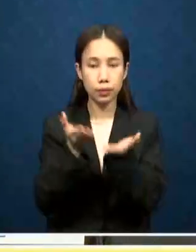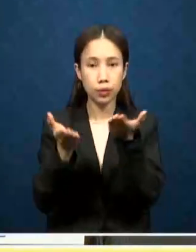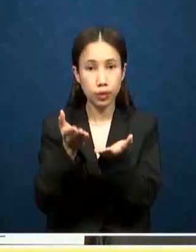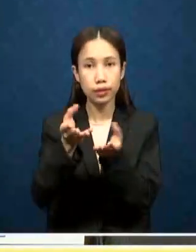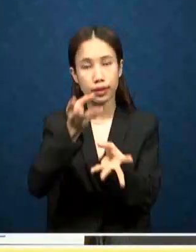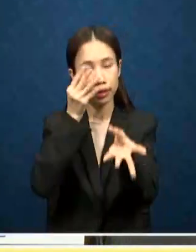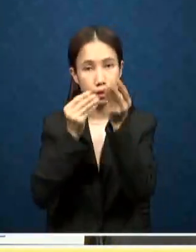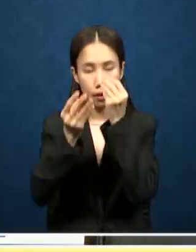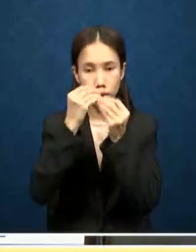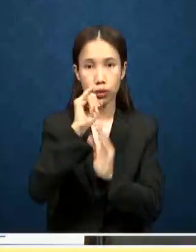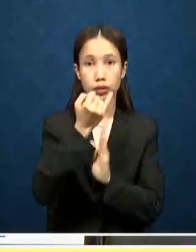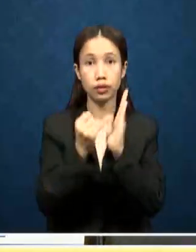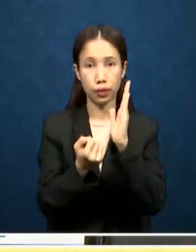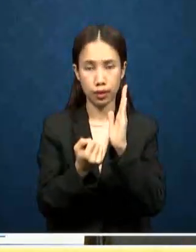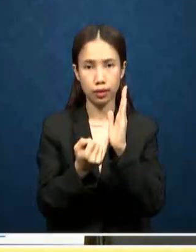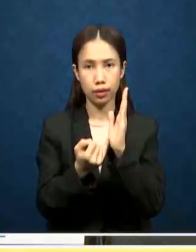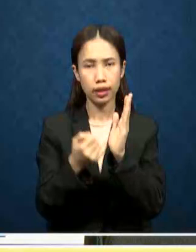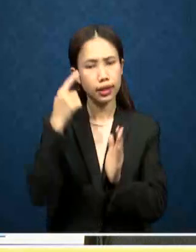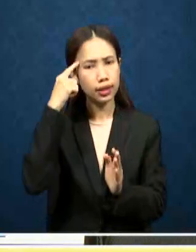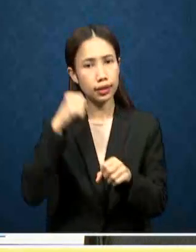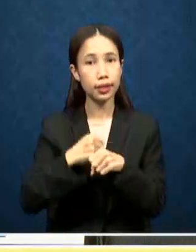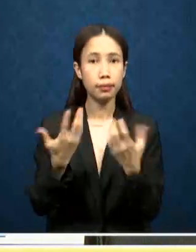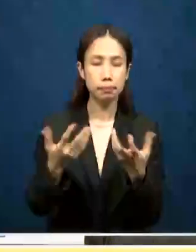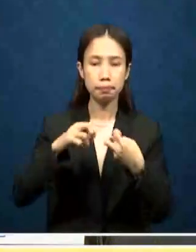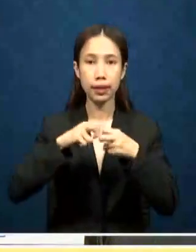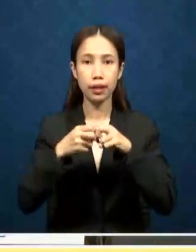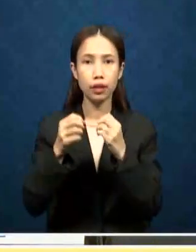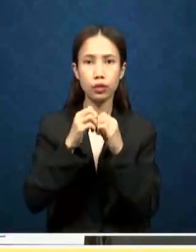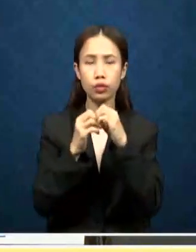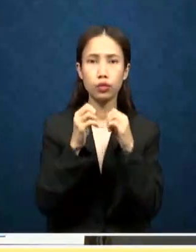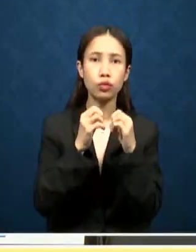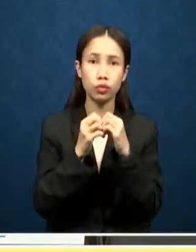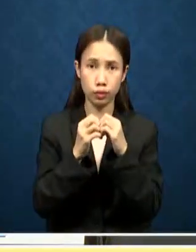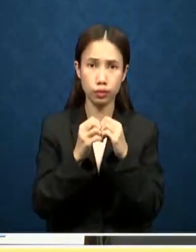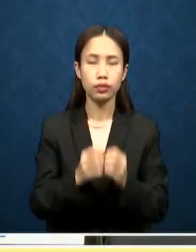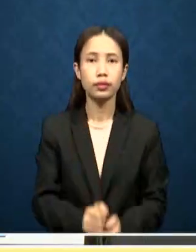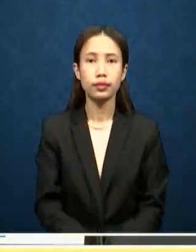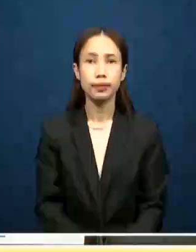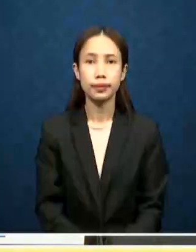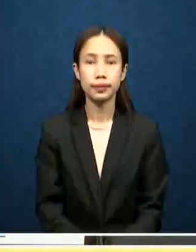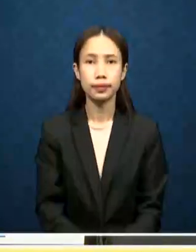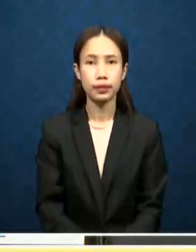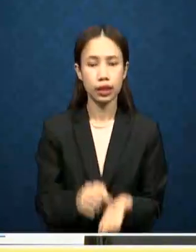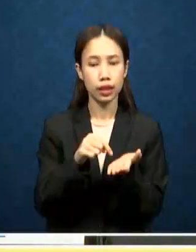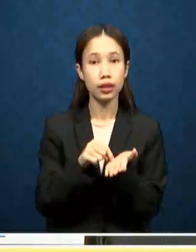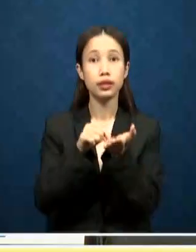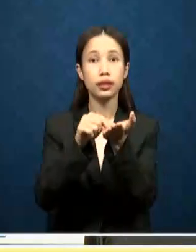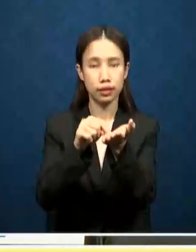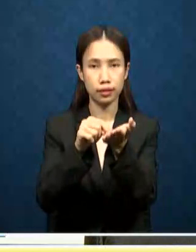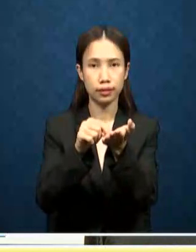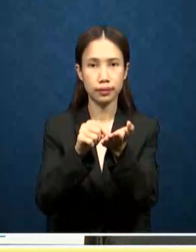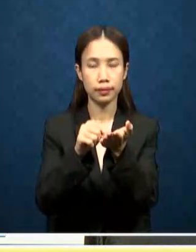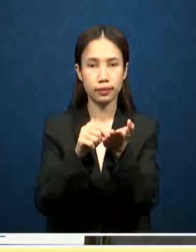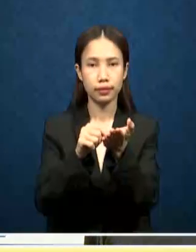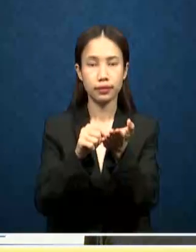รู้จังหวัดจะทำยังไงจะมีปัญหายุ่งย่างไปยากไปหมดเขาจึงเสนอผ่านผมมาไปถึง